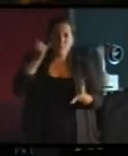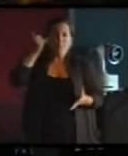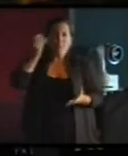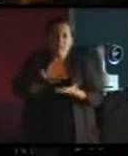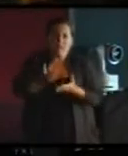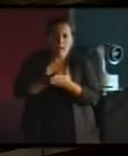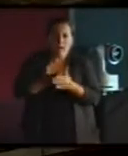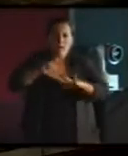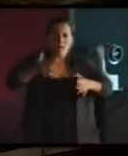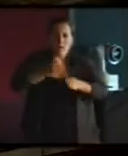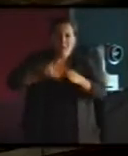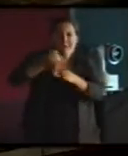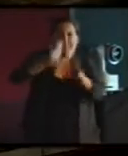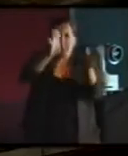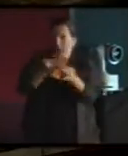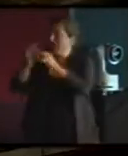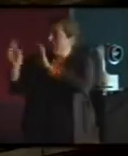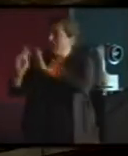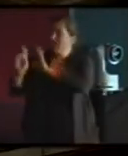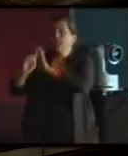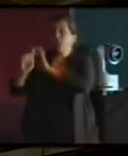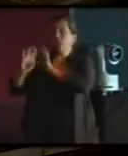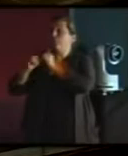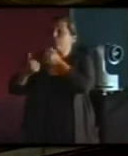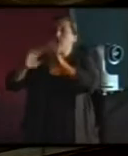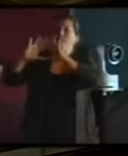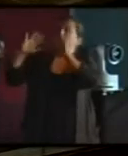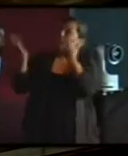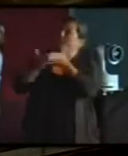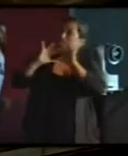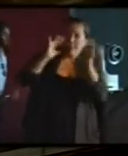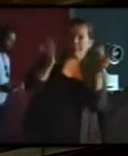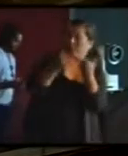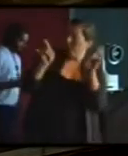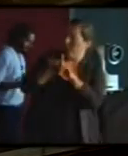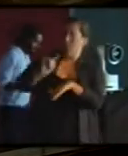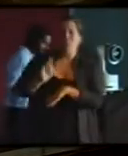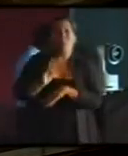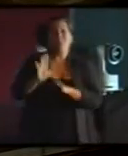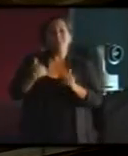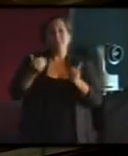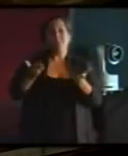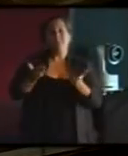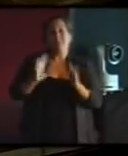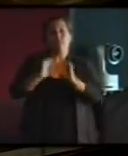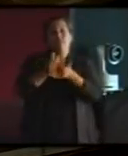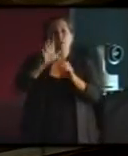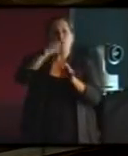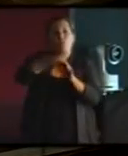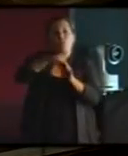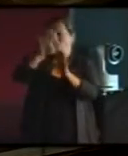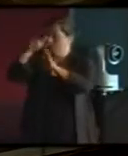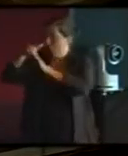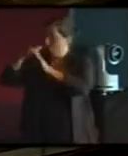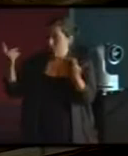vous avez cherché des références, non pas dans la forme artificiellement, mais dans le contenu qui